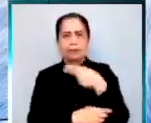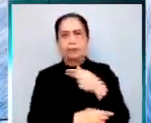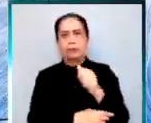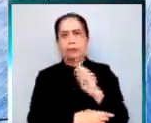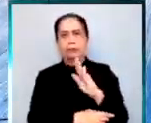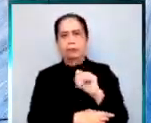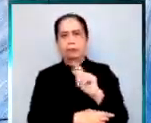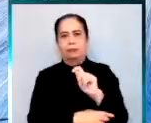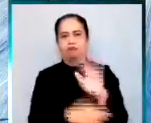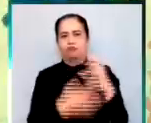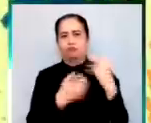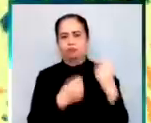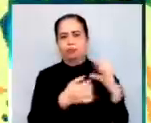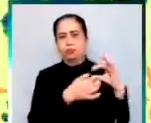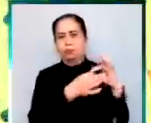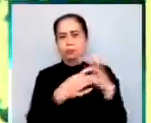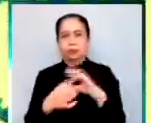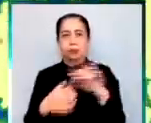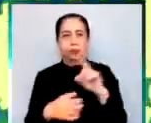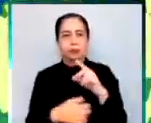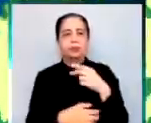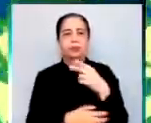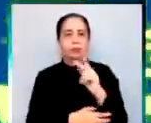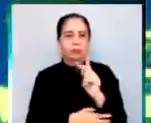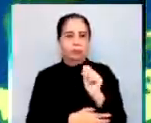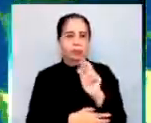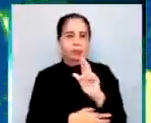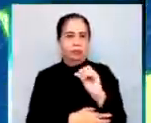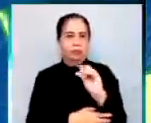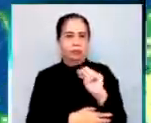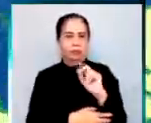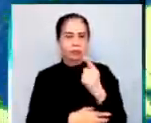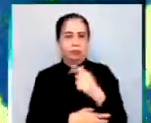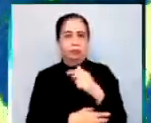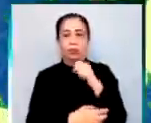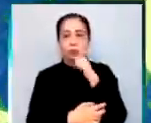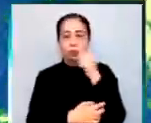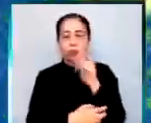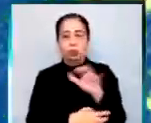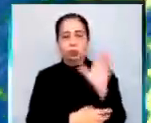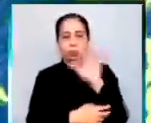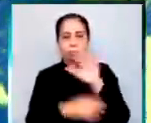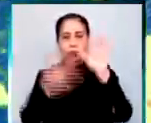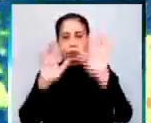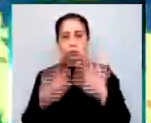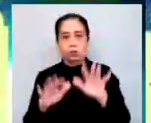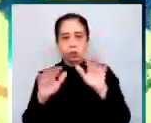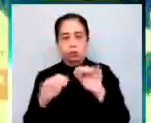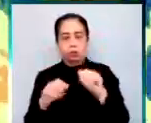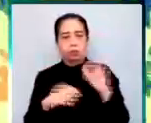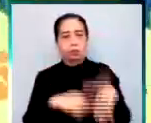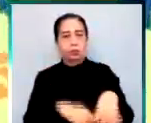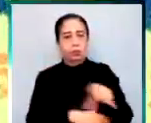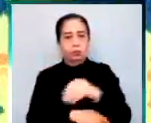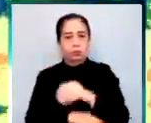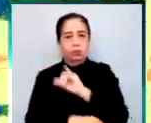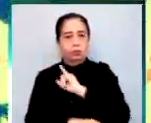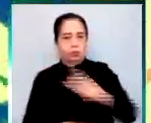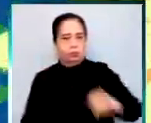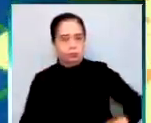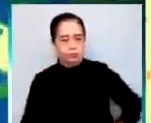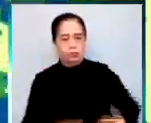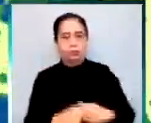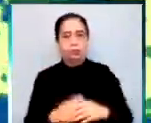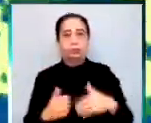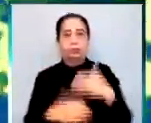ng bagyong Carding. Sa rainfall forecast ng Metro Weather, bukas ng umaga uulanin ang Cagayan at Isabela. Pagdating ng